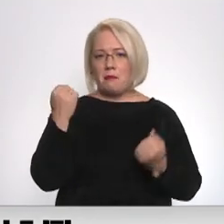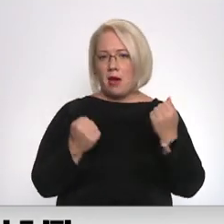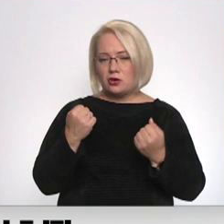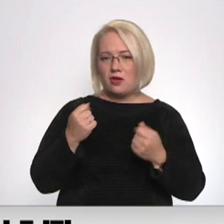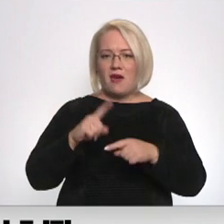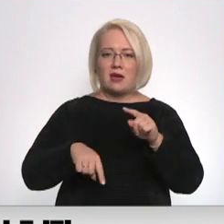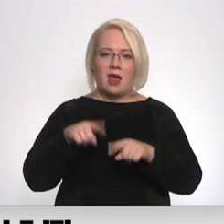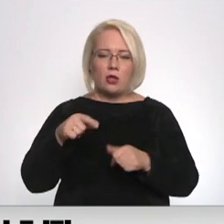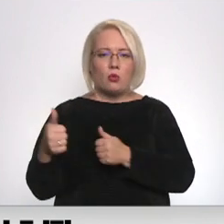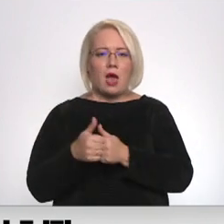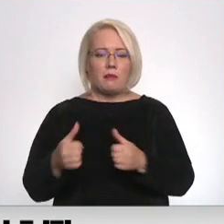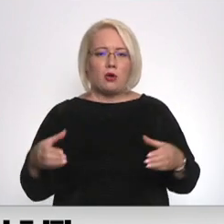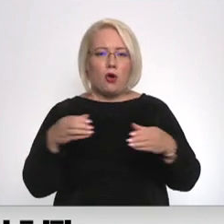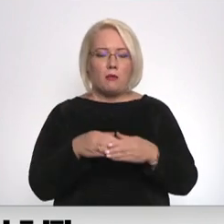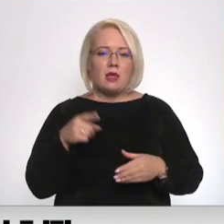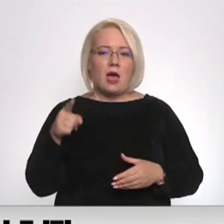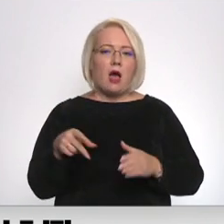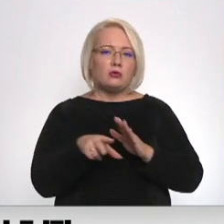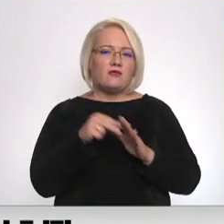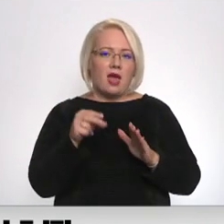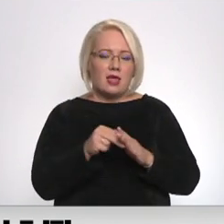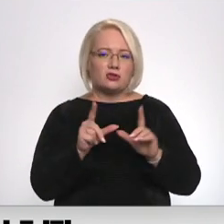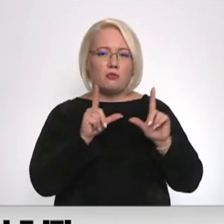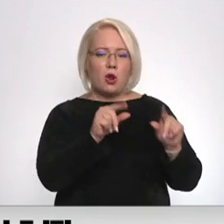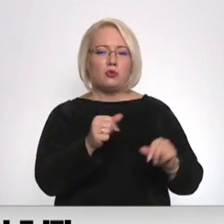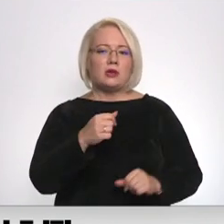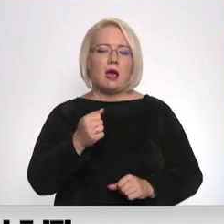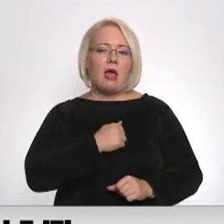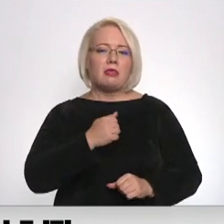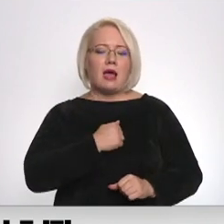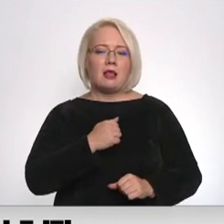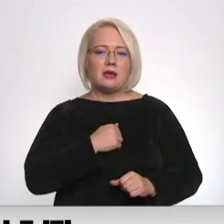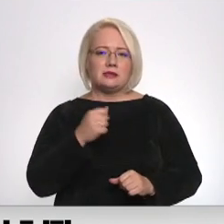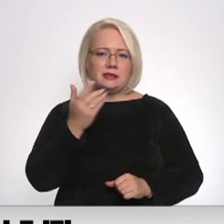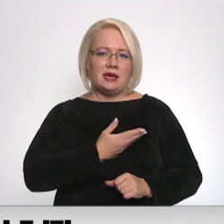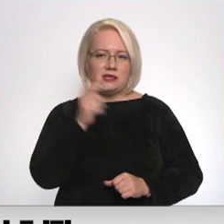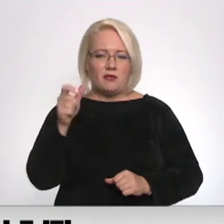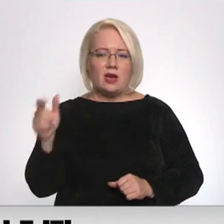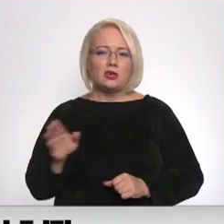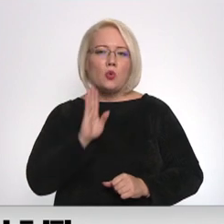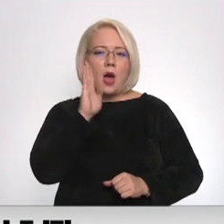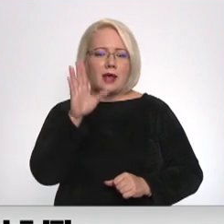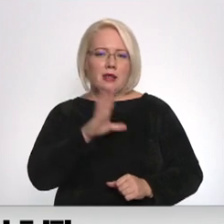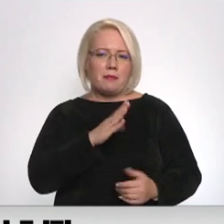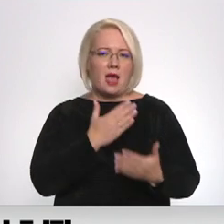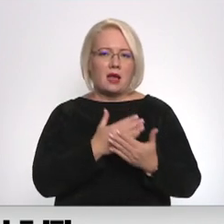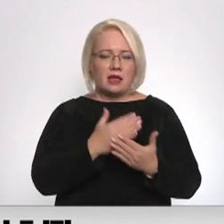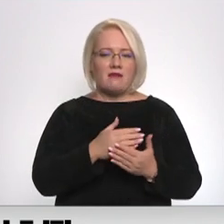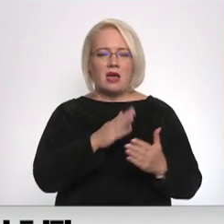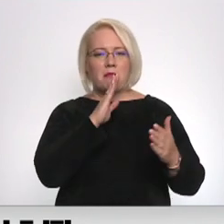kaimiņu kompānijā. Tā uz vēlēšanu iecirkņiem šodien devās Latgales vēlētāji, kas rīta stundās bija aktīvāki nekā